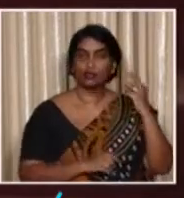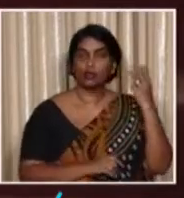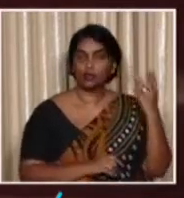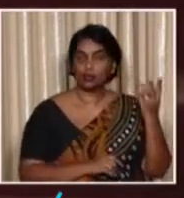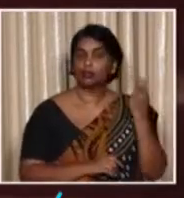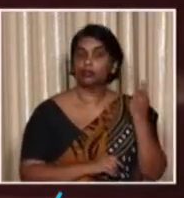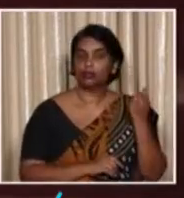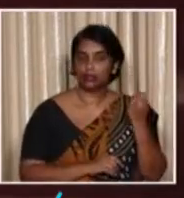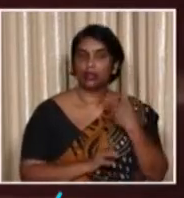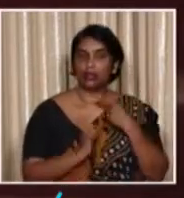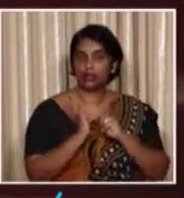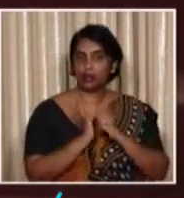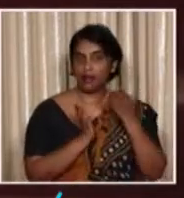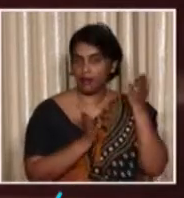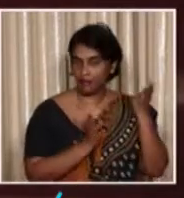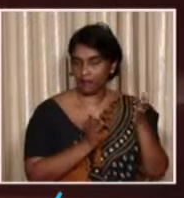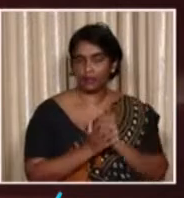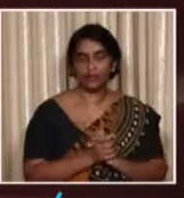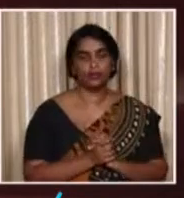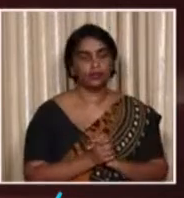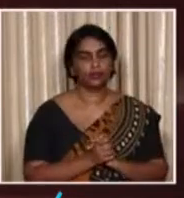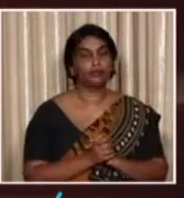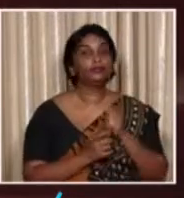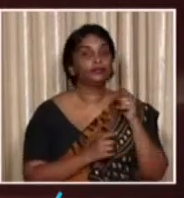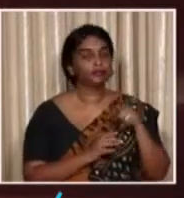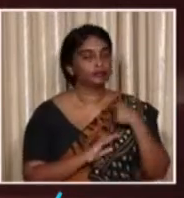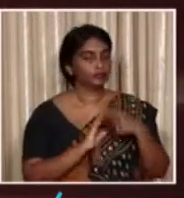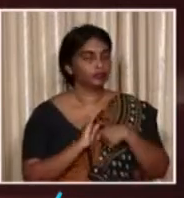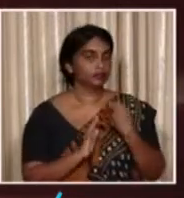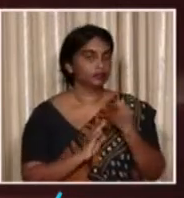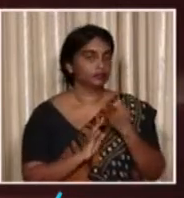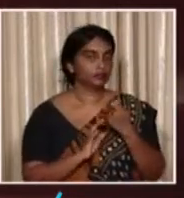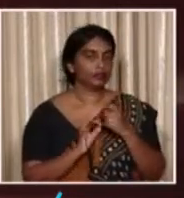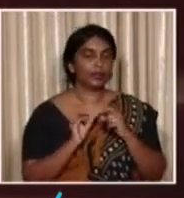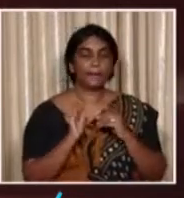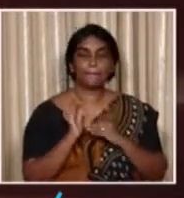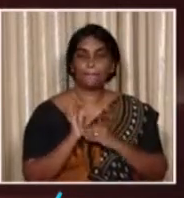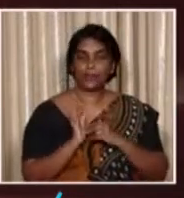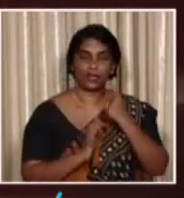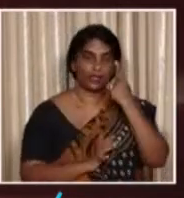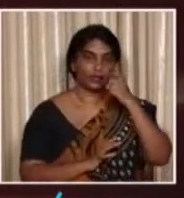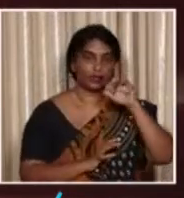495.3ක මුදලක් අපගෙන් ණය දැත. එය ශ්‍රී ලංකා මුදලින් රුපියල් මිලියන